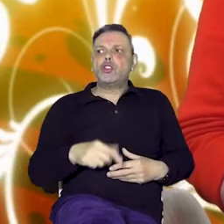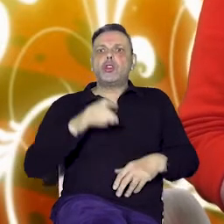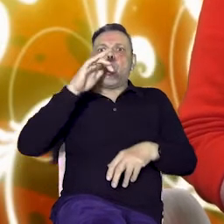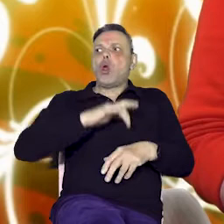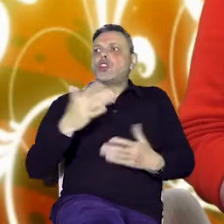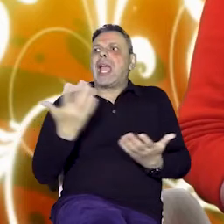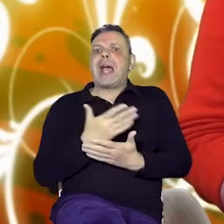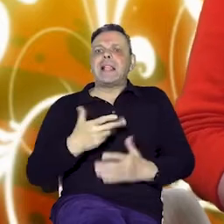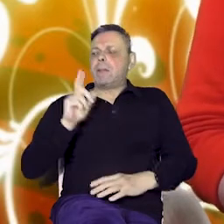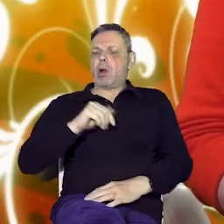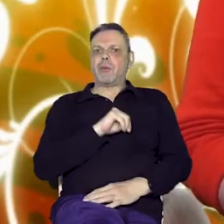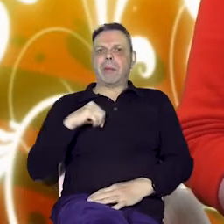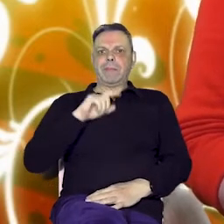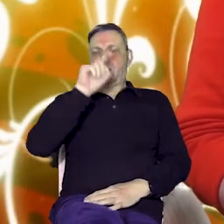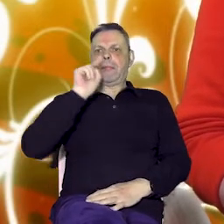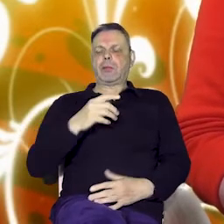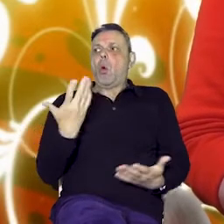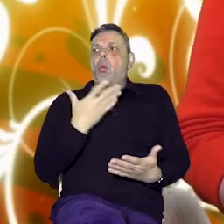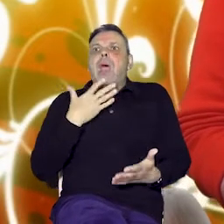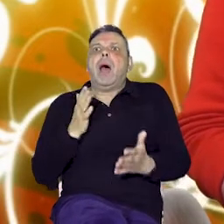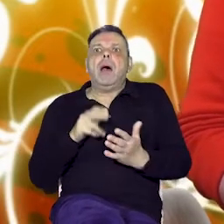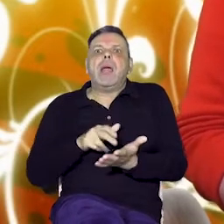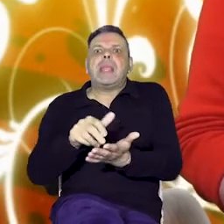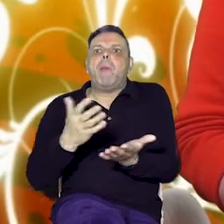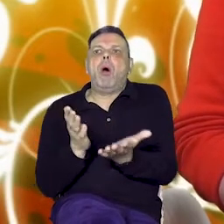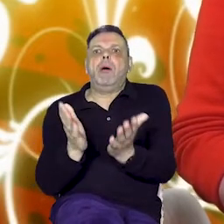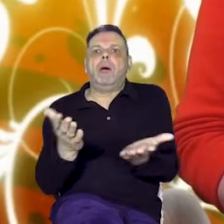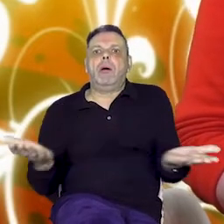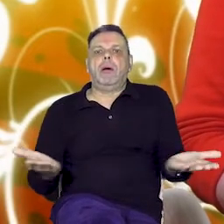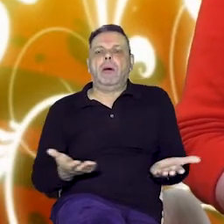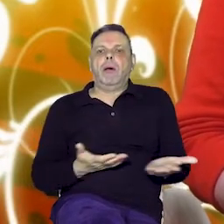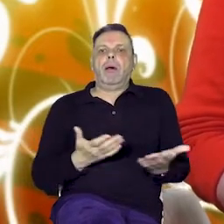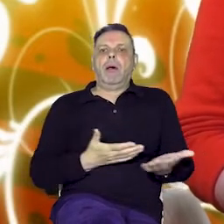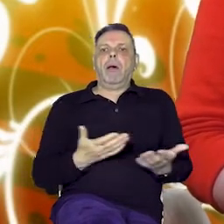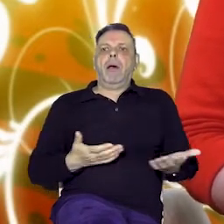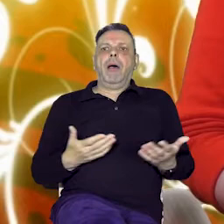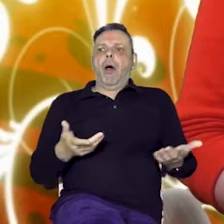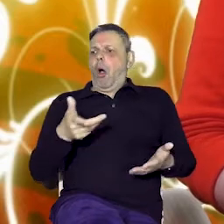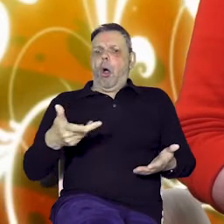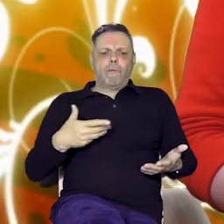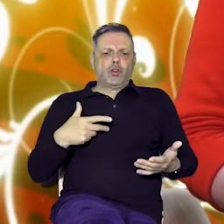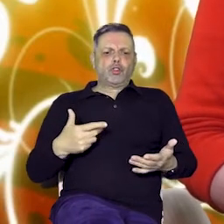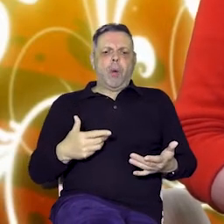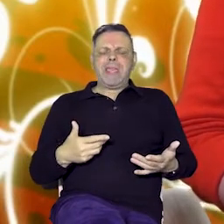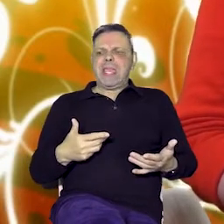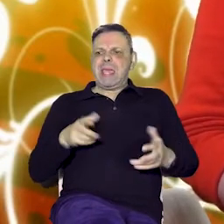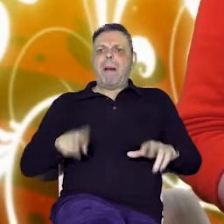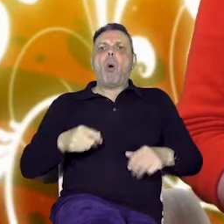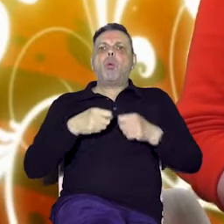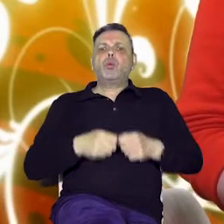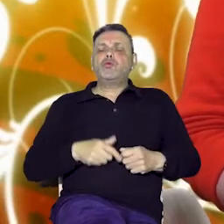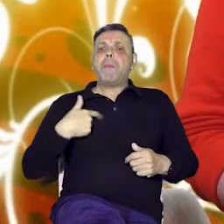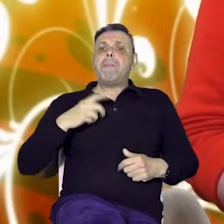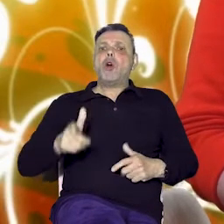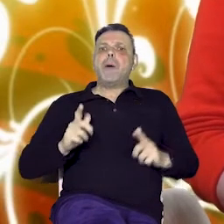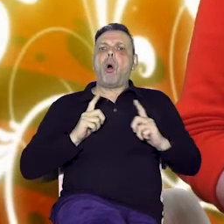se moramo zapitati kuda mi to idemo. Tako je. Znate, jer gledajte, mi sa ovim što mi trenutno imamo u društvu možemo